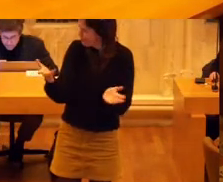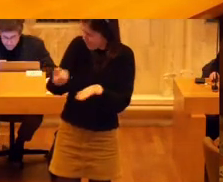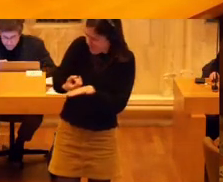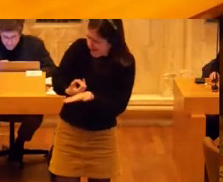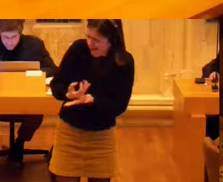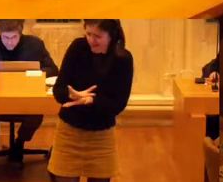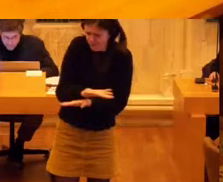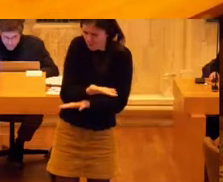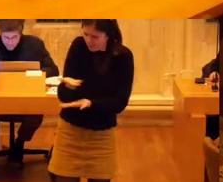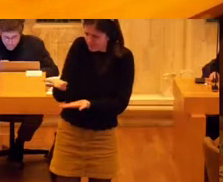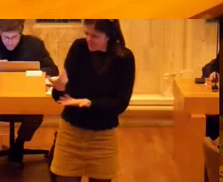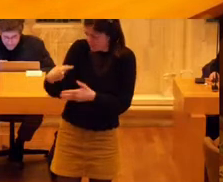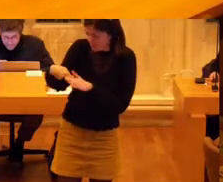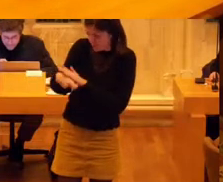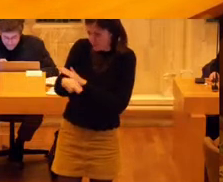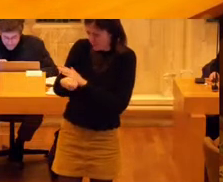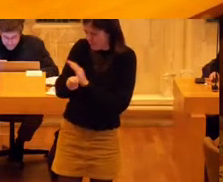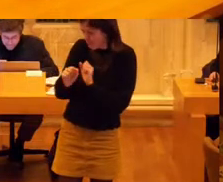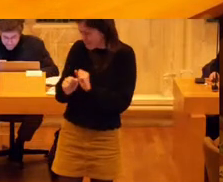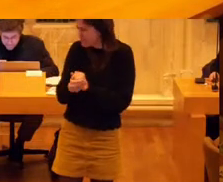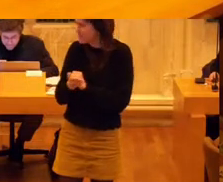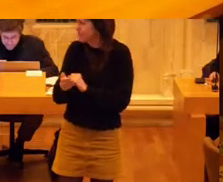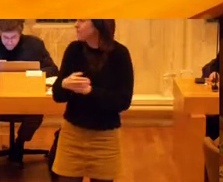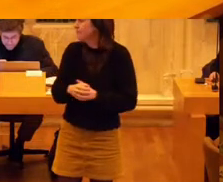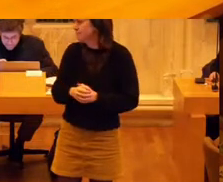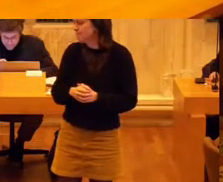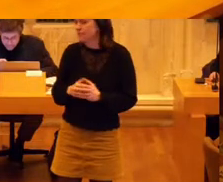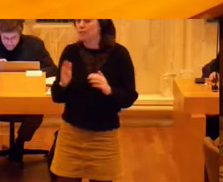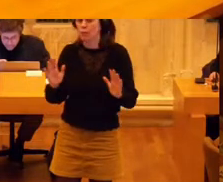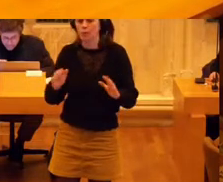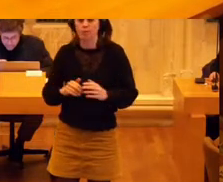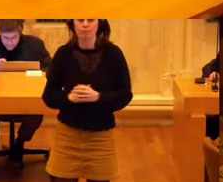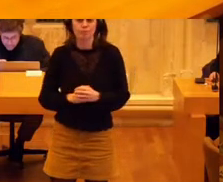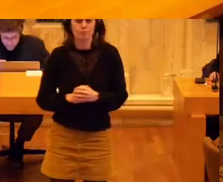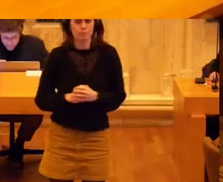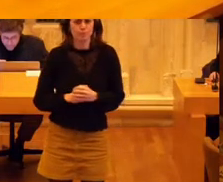sur l'existence de cette subvention. Voilà.